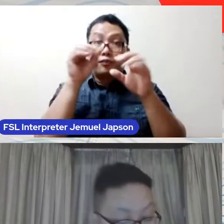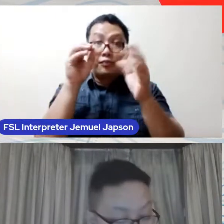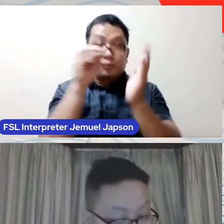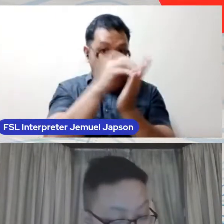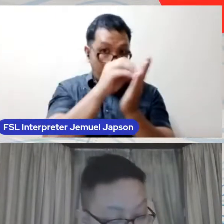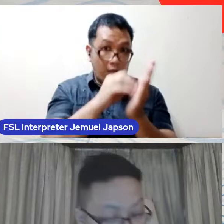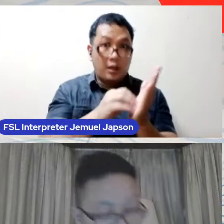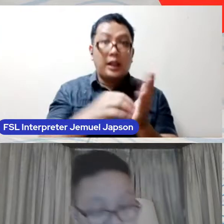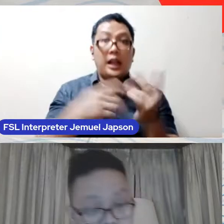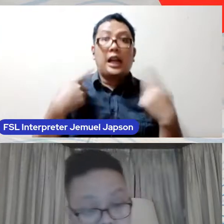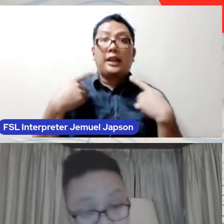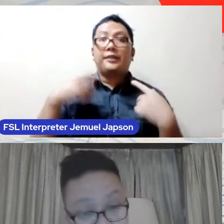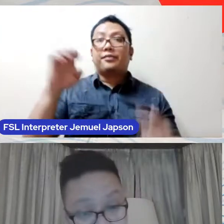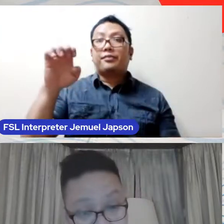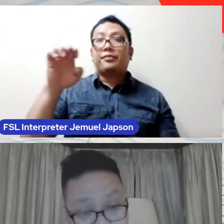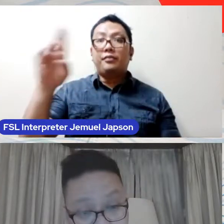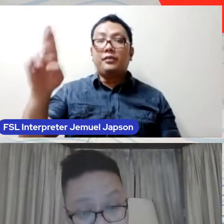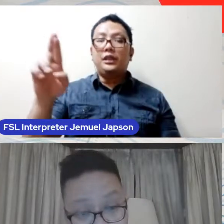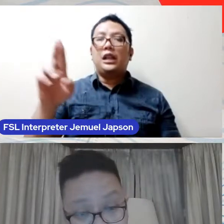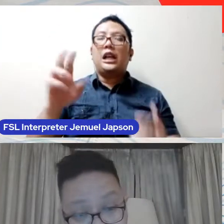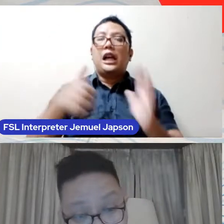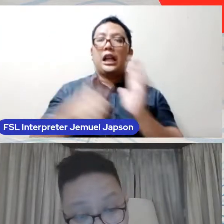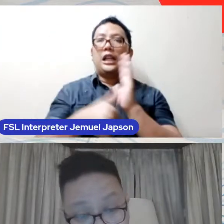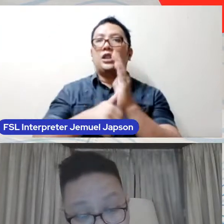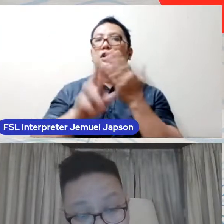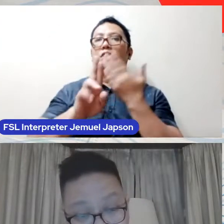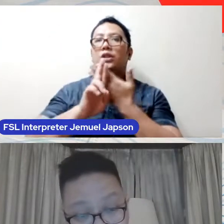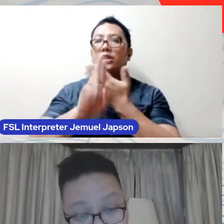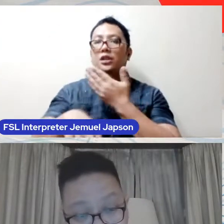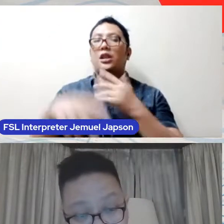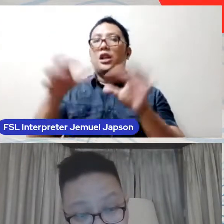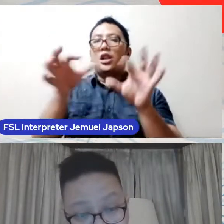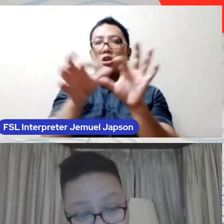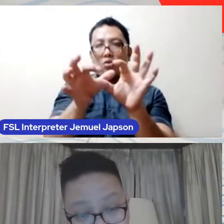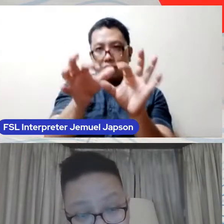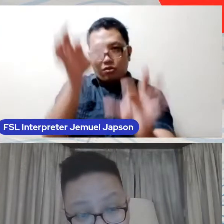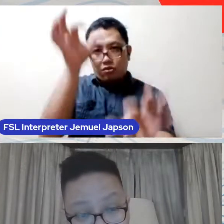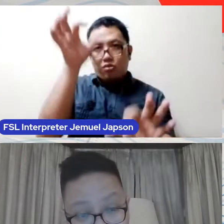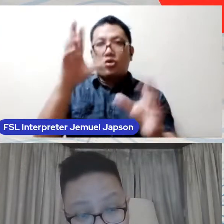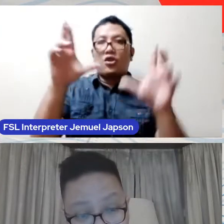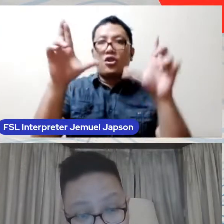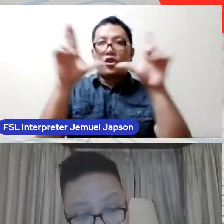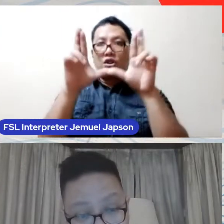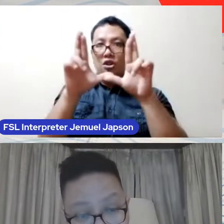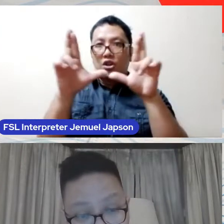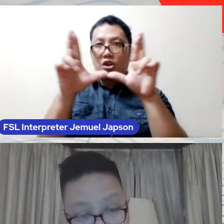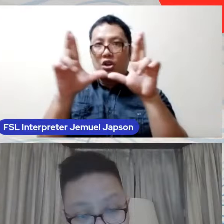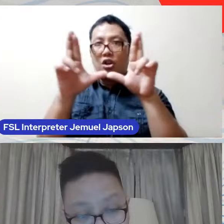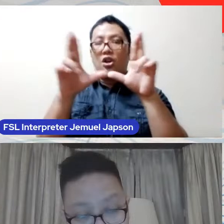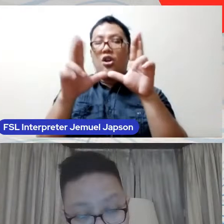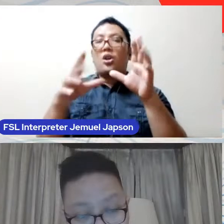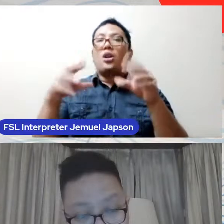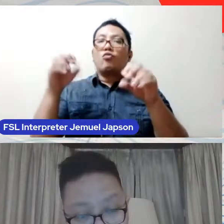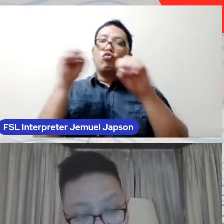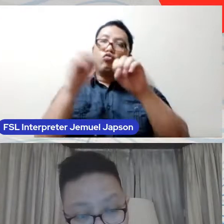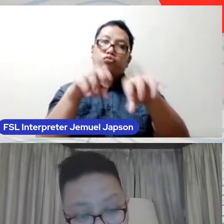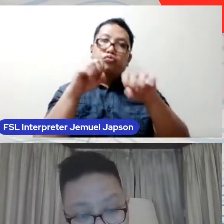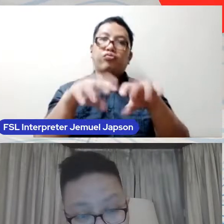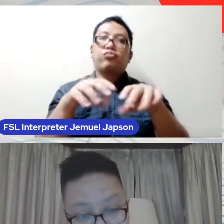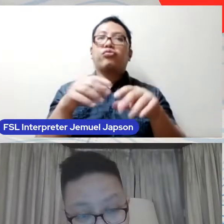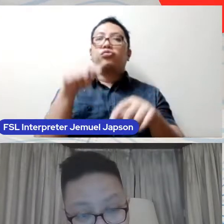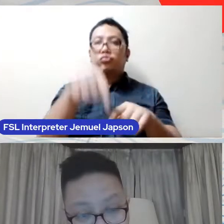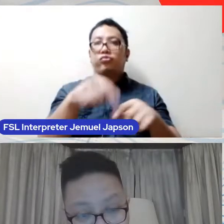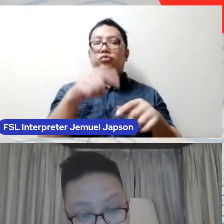ER, yan ang election return. Ang election return, ang resibo ng lahat ng boto that were casted through that